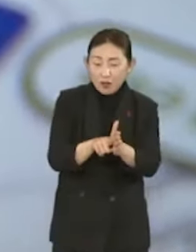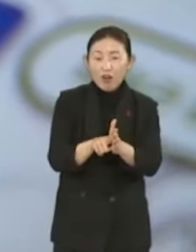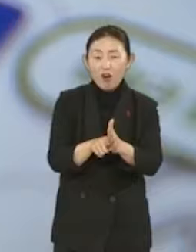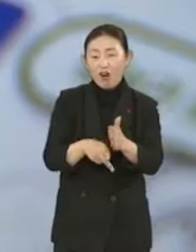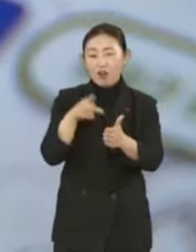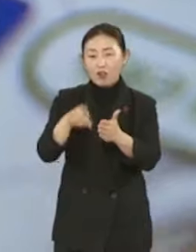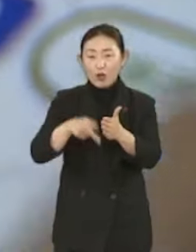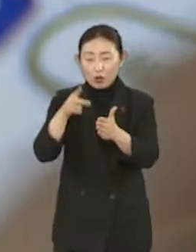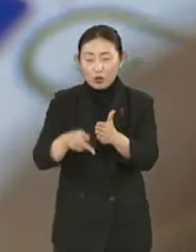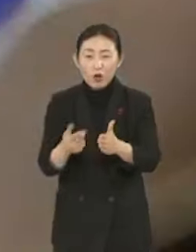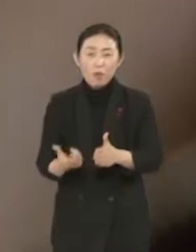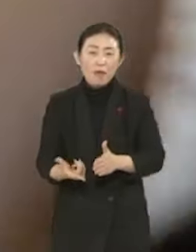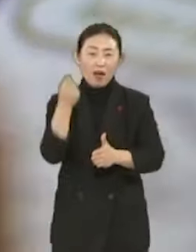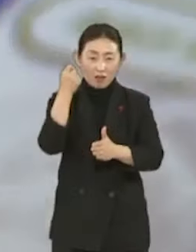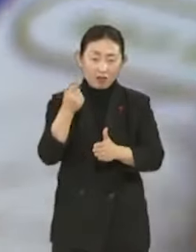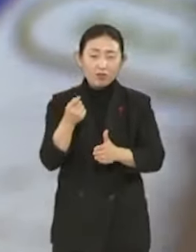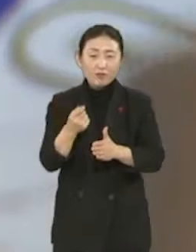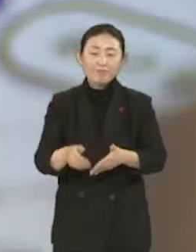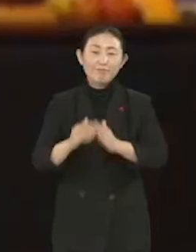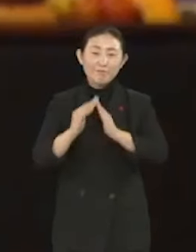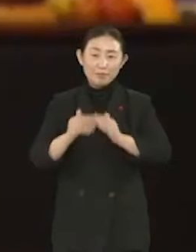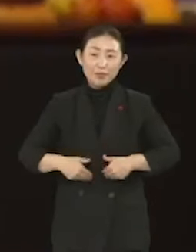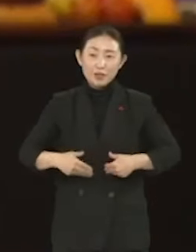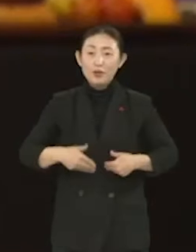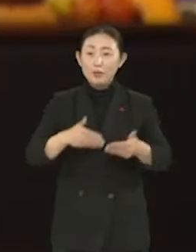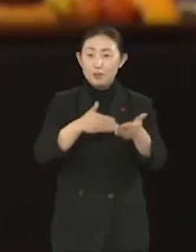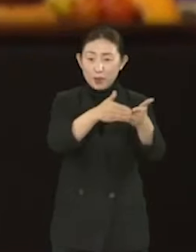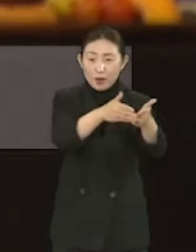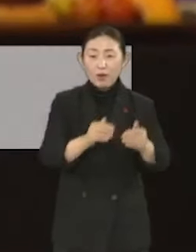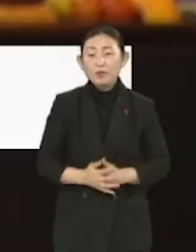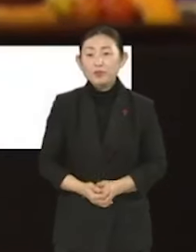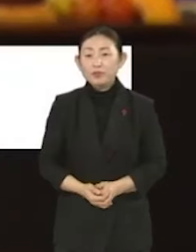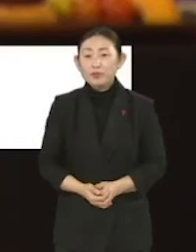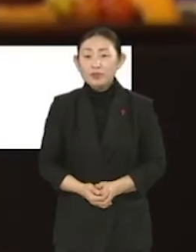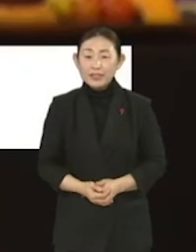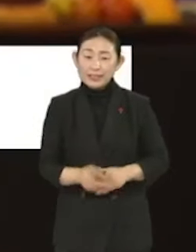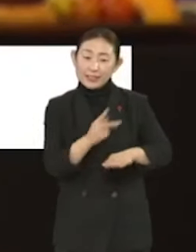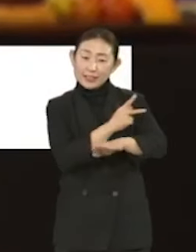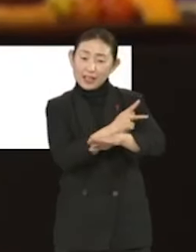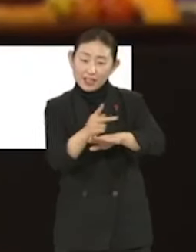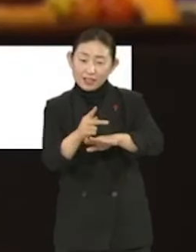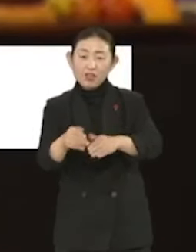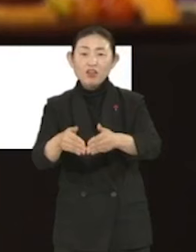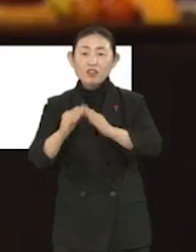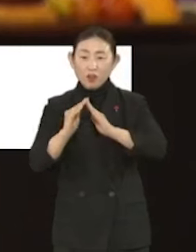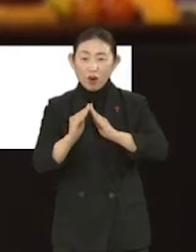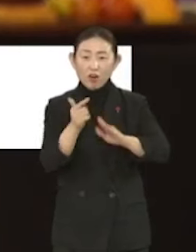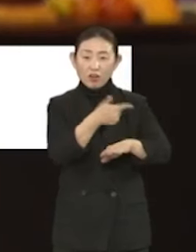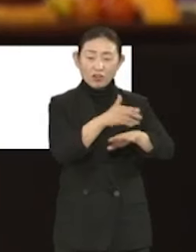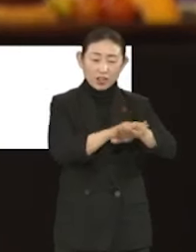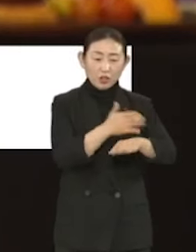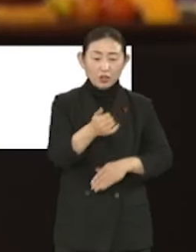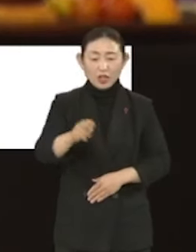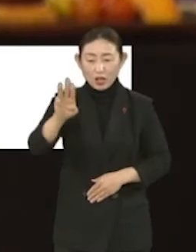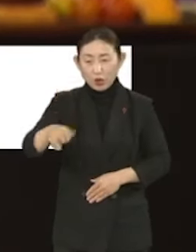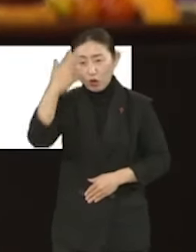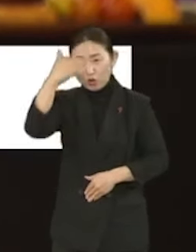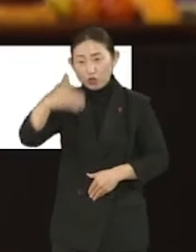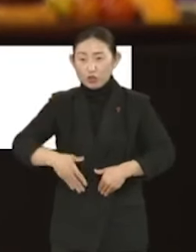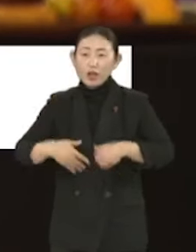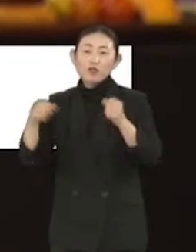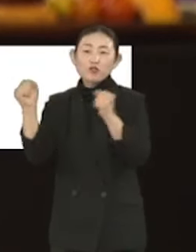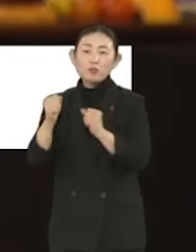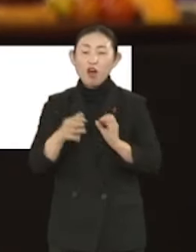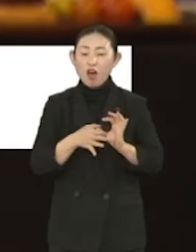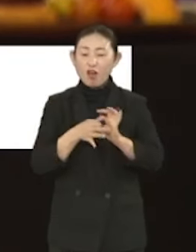구축이 필요하다고 거듭 요청했습니다. KTX 역사를 통해서 대전, 세종, 충북, 광역철도와 환승이 또 가능하게